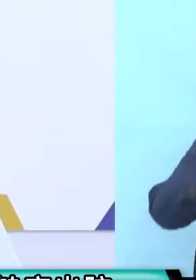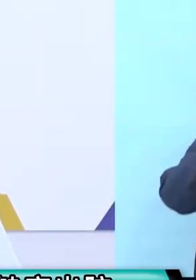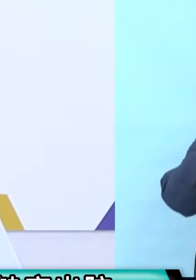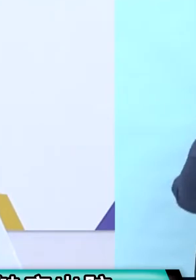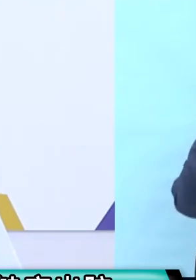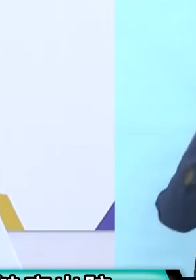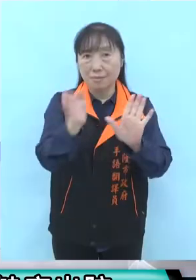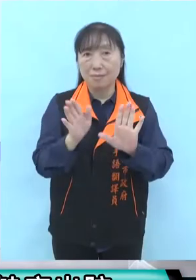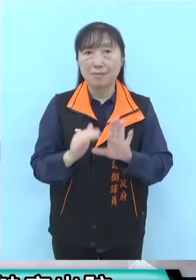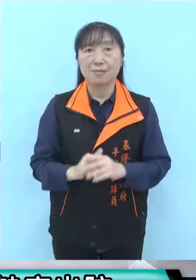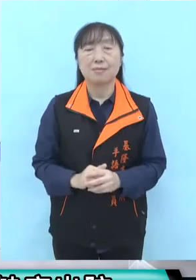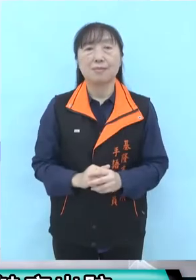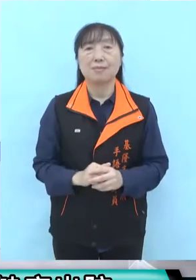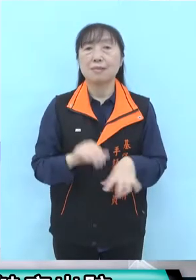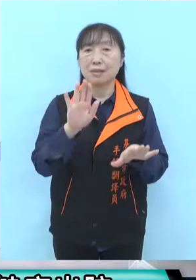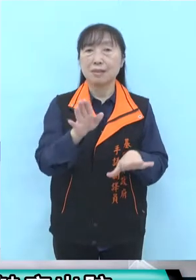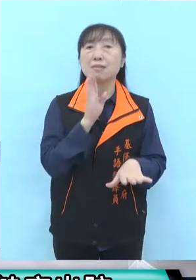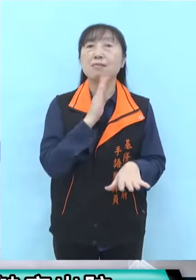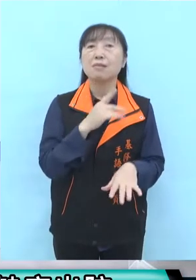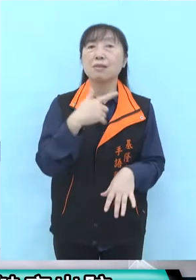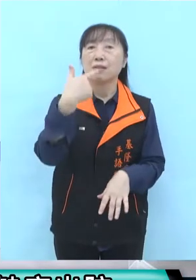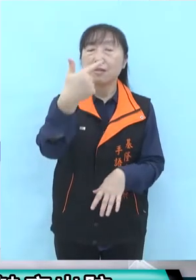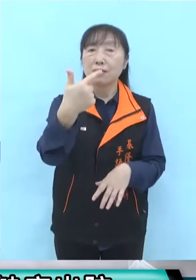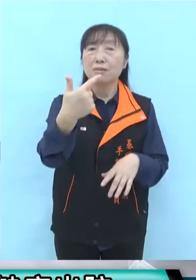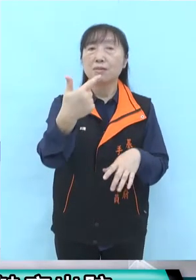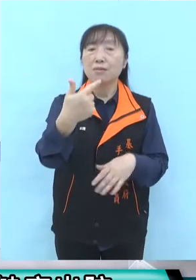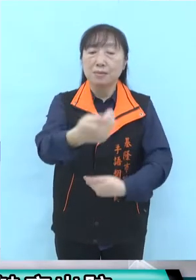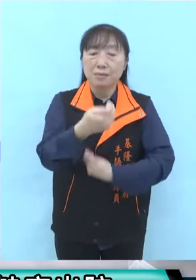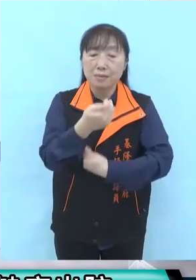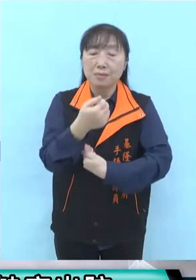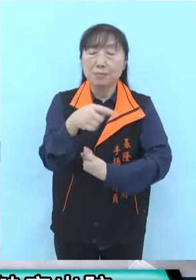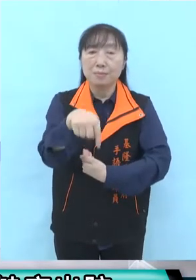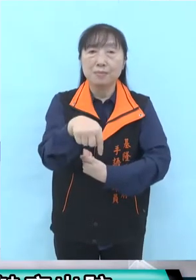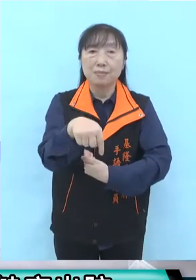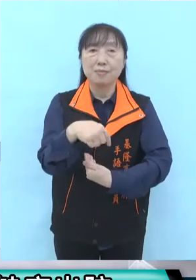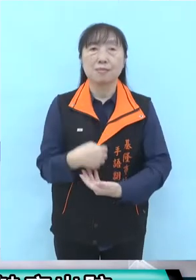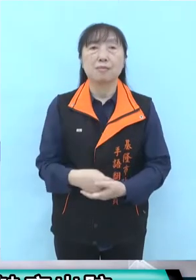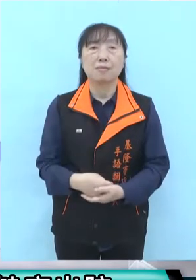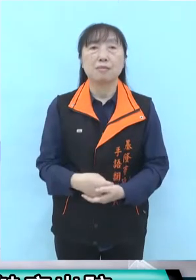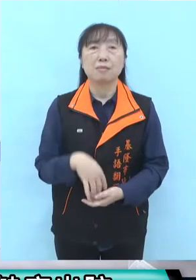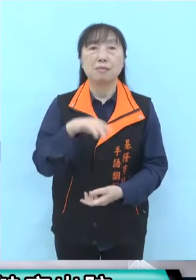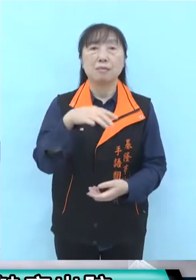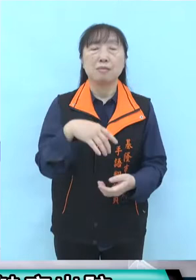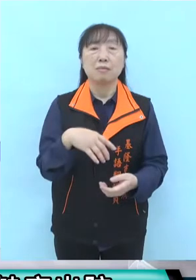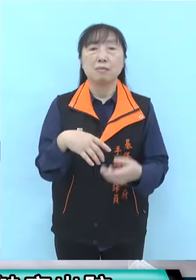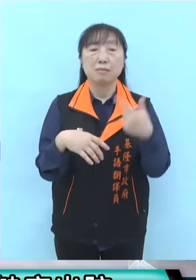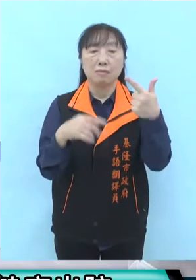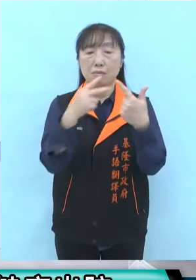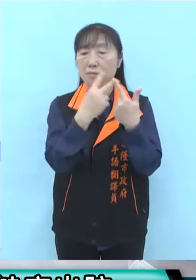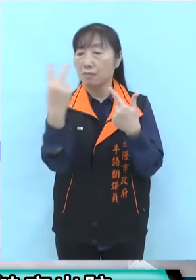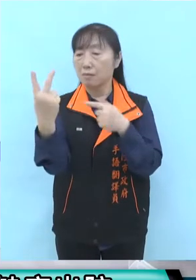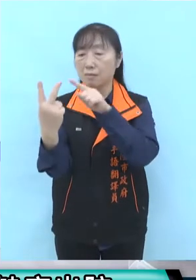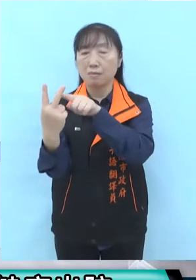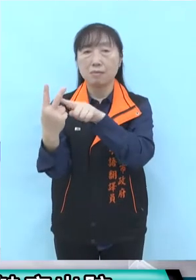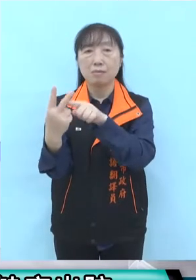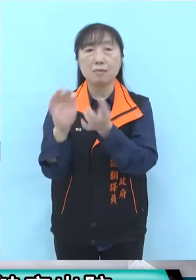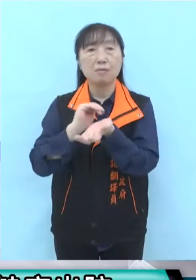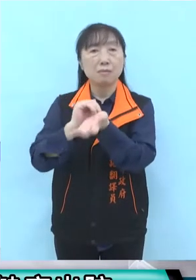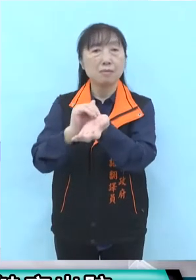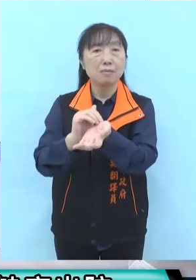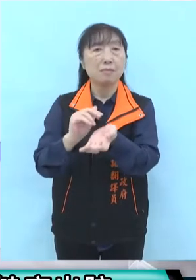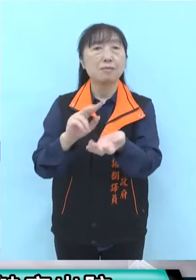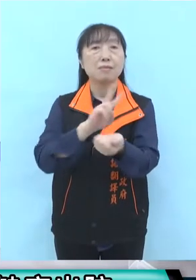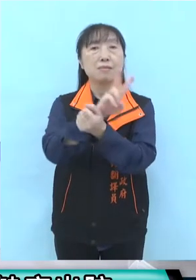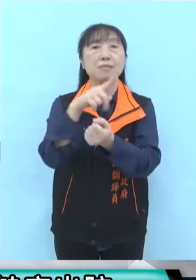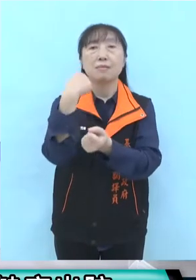健康出院。 现在6名染疫的新生儿，其中有2名是我们送到林口长庚医